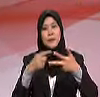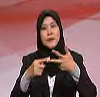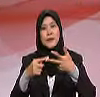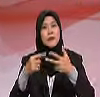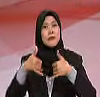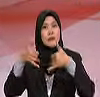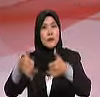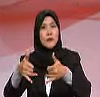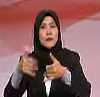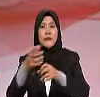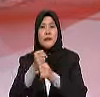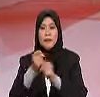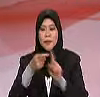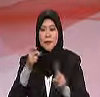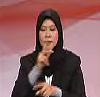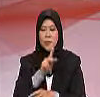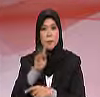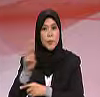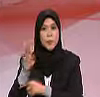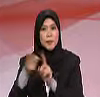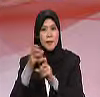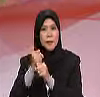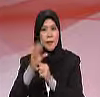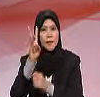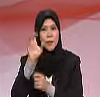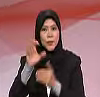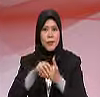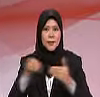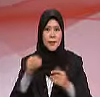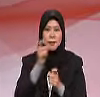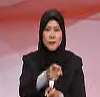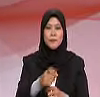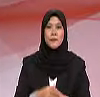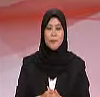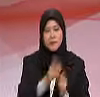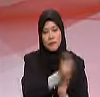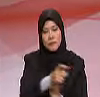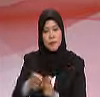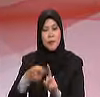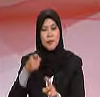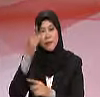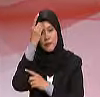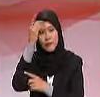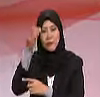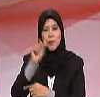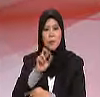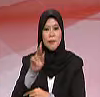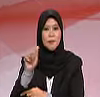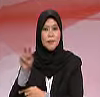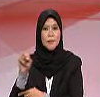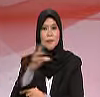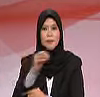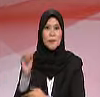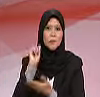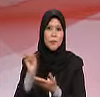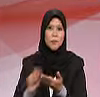Uncle NB25 juga dari Kota Belud menerima RM600. Hadiah disampaikan Datuk Aaron kepada Timbalan Setiausaha Tetap